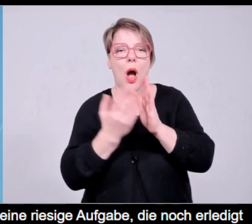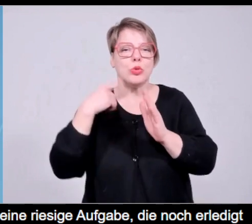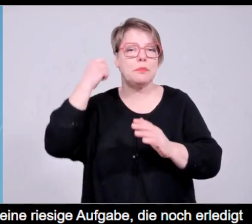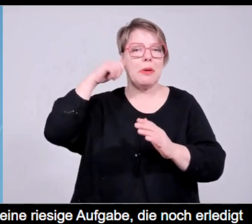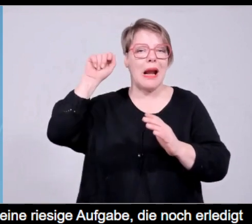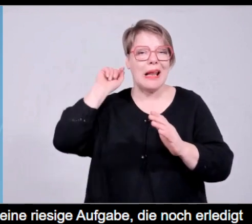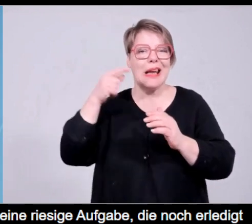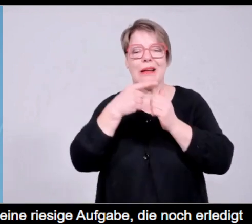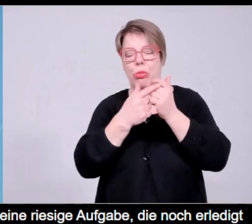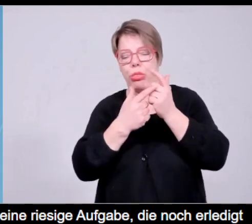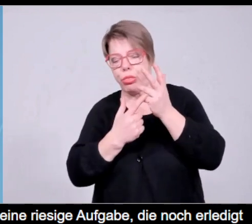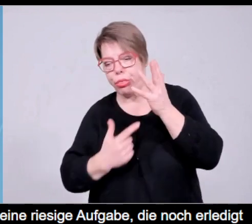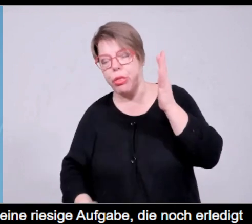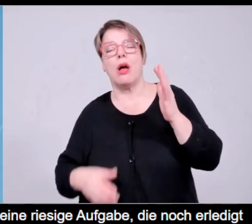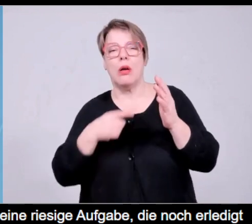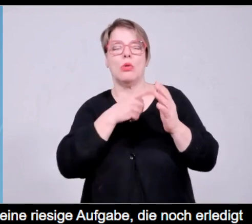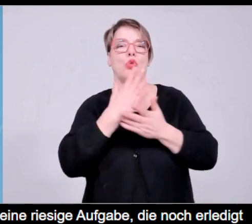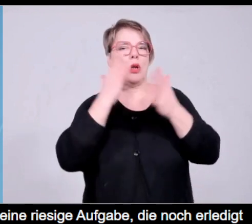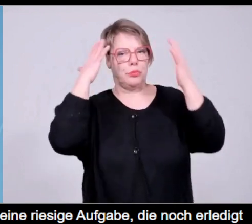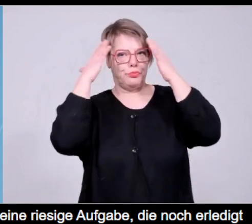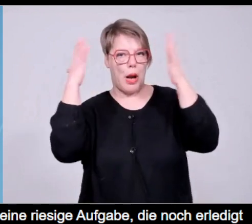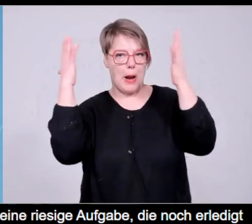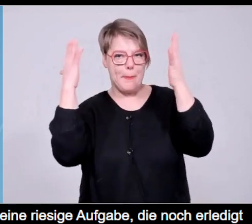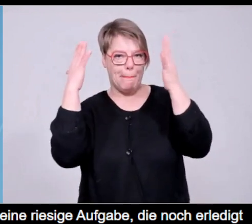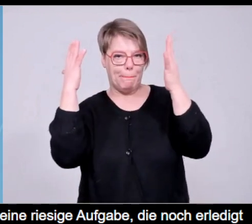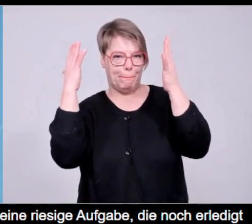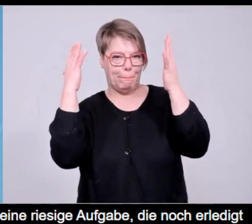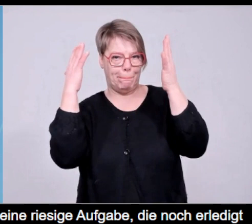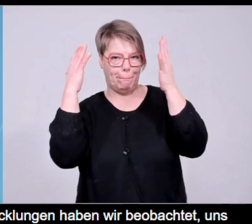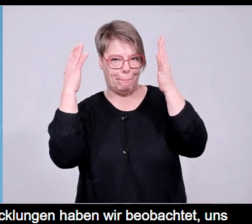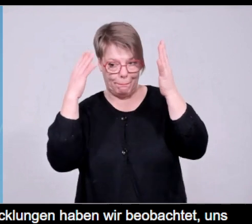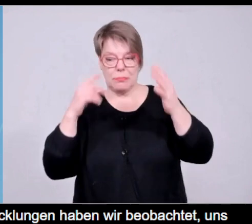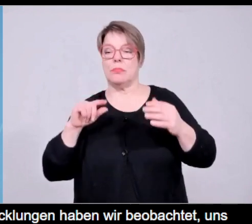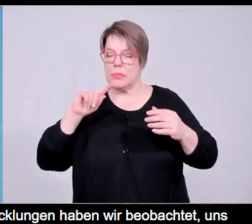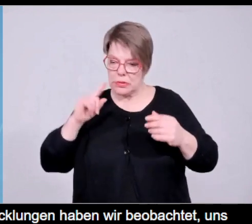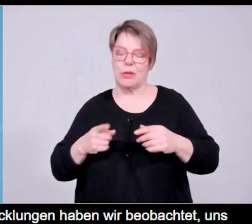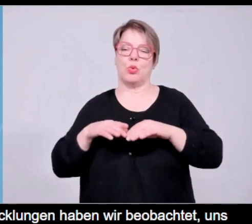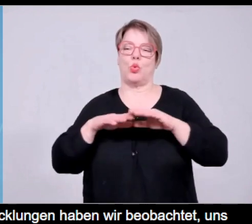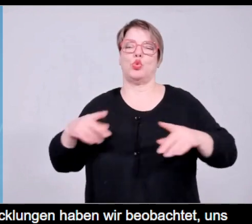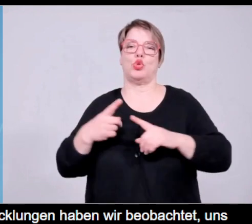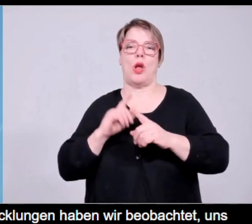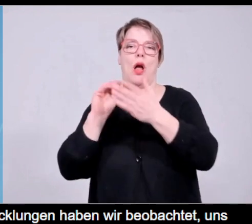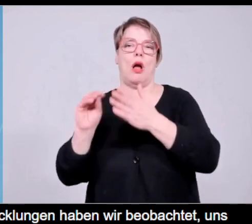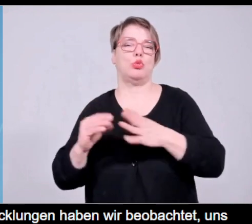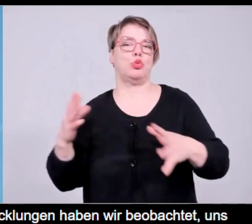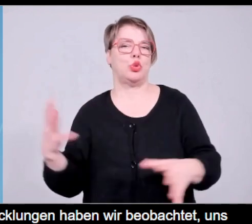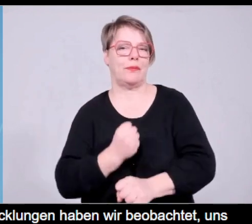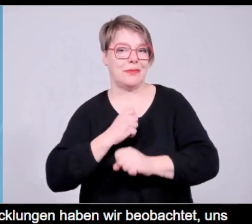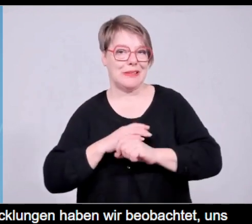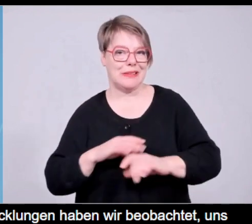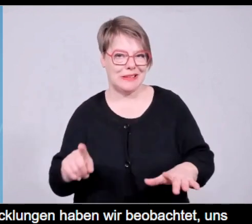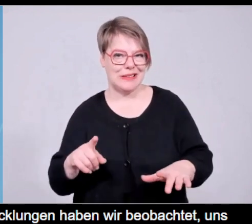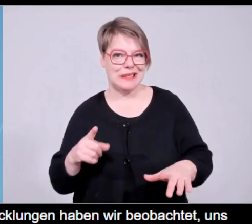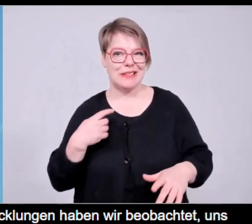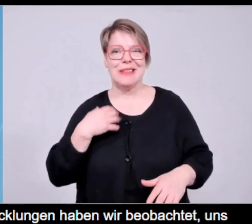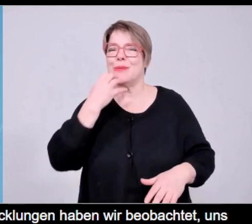Steuerverfahren ist und weil es offensichtlich eine hohe Aufgabe ist, das neben der üblichen Arbeit zu erledigen, will ich mich,